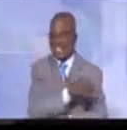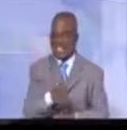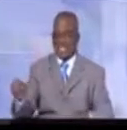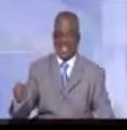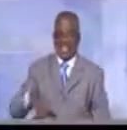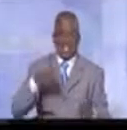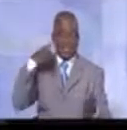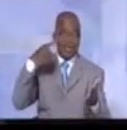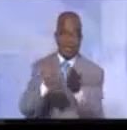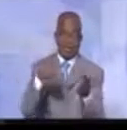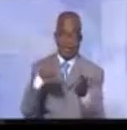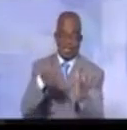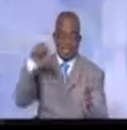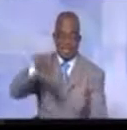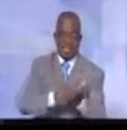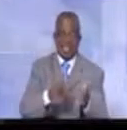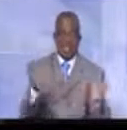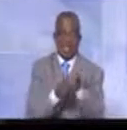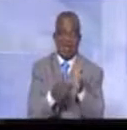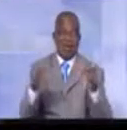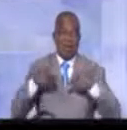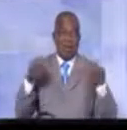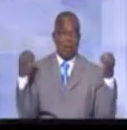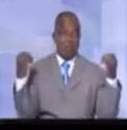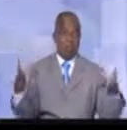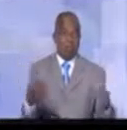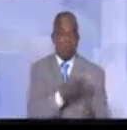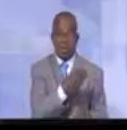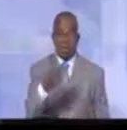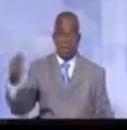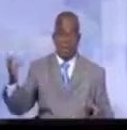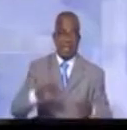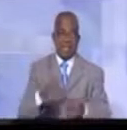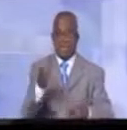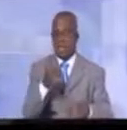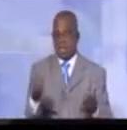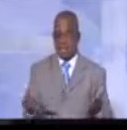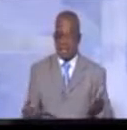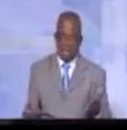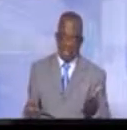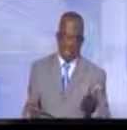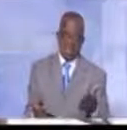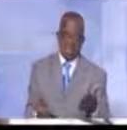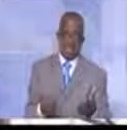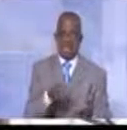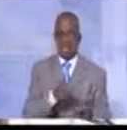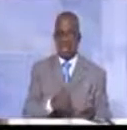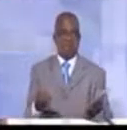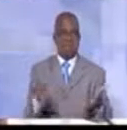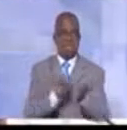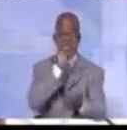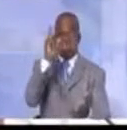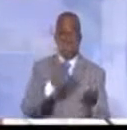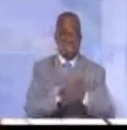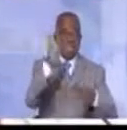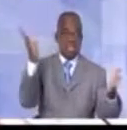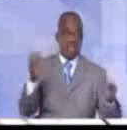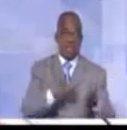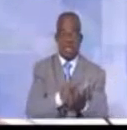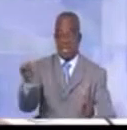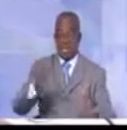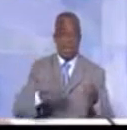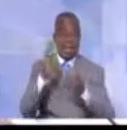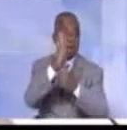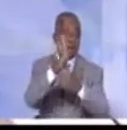établissement a coûté un dispositif d'infrastructures de haut niveau qui nous donne la garantie que